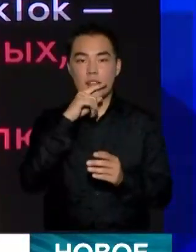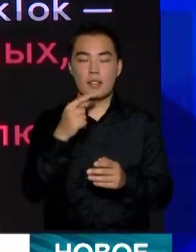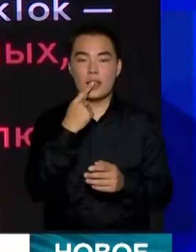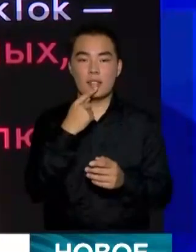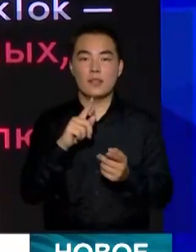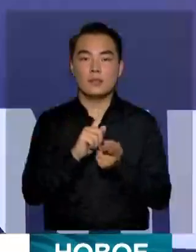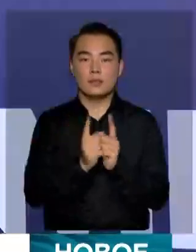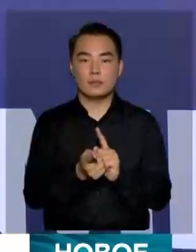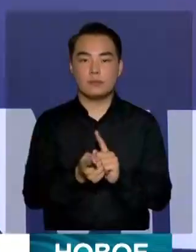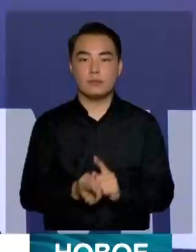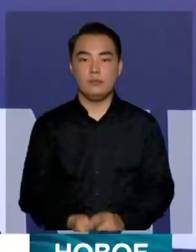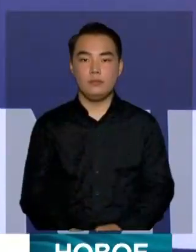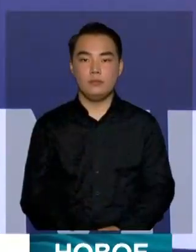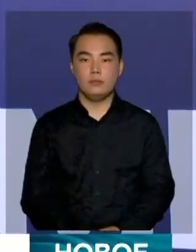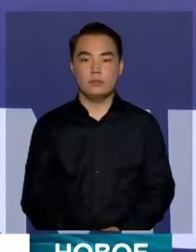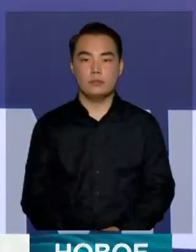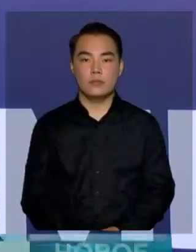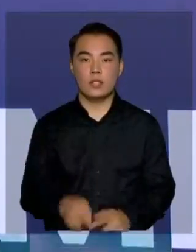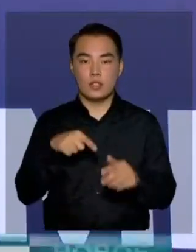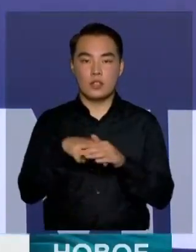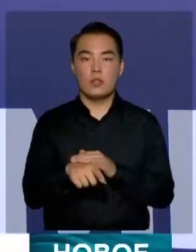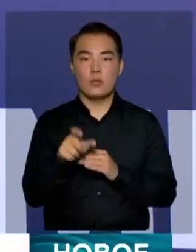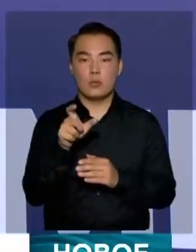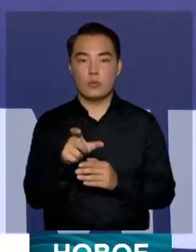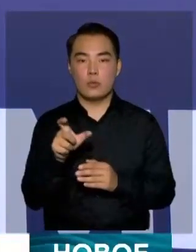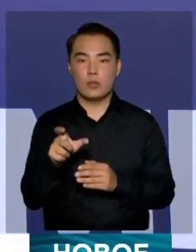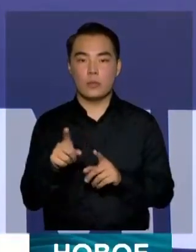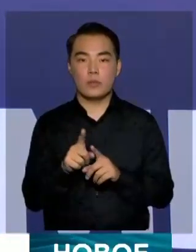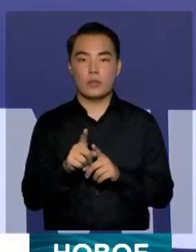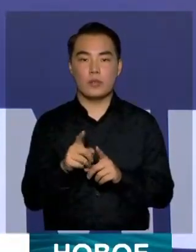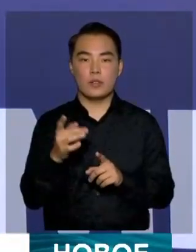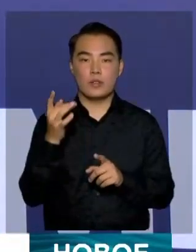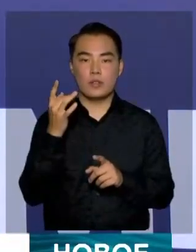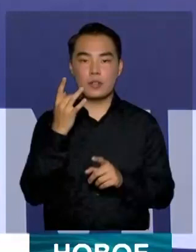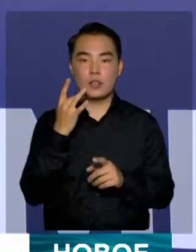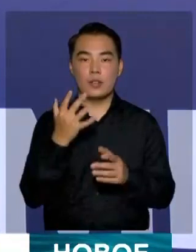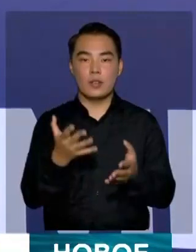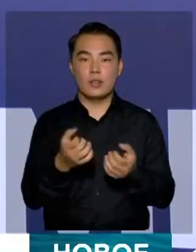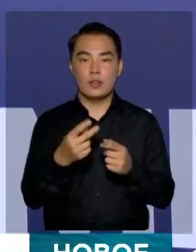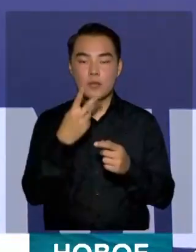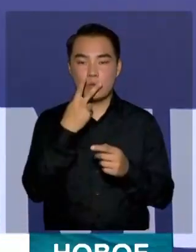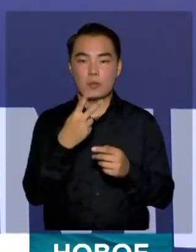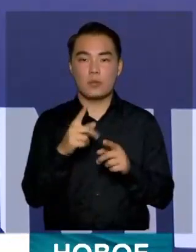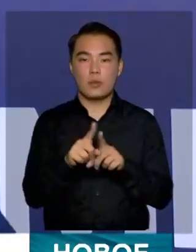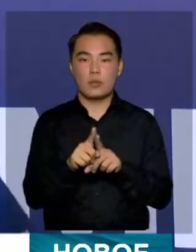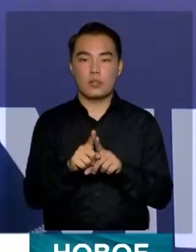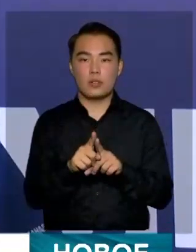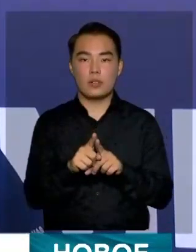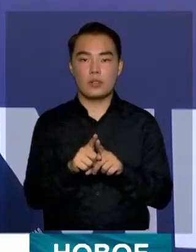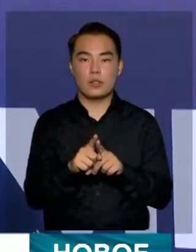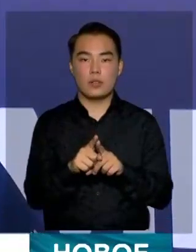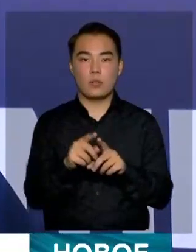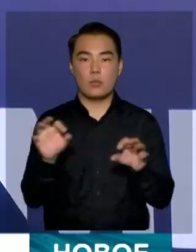Казахстане творческая, и люди пользуются платформой для того, чтобы выразить себя. Мы видим большое